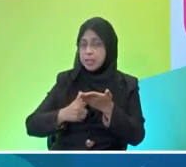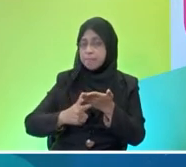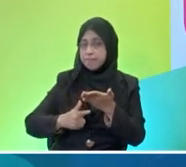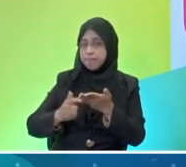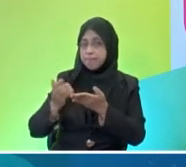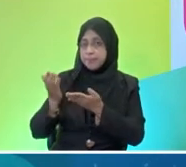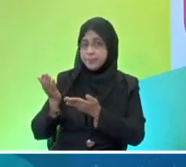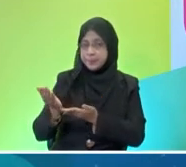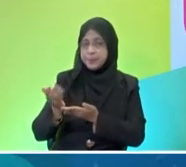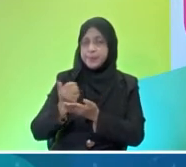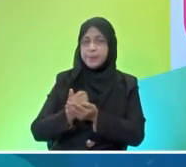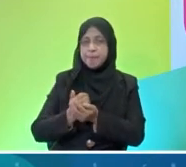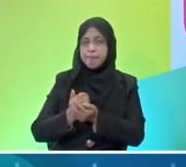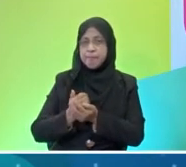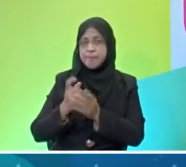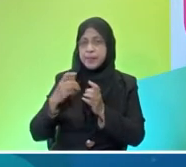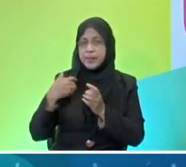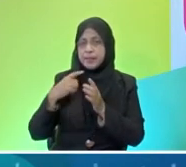saya sudah masukkan